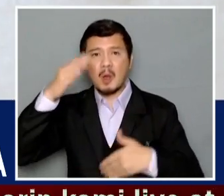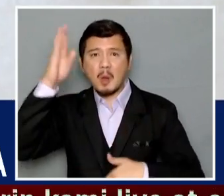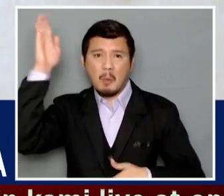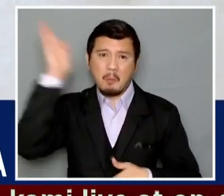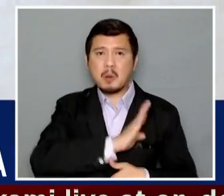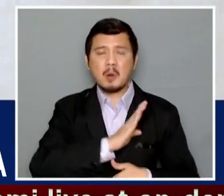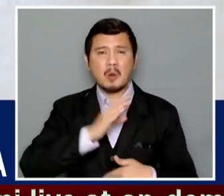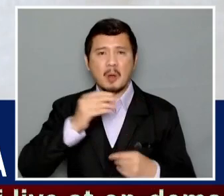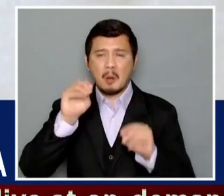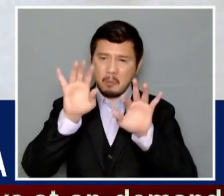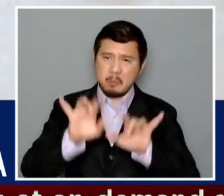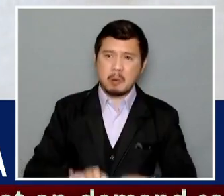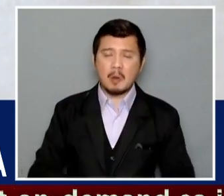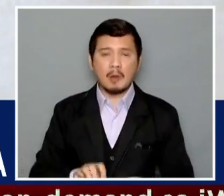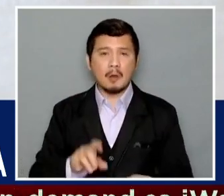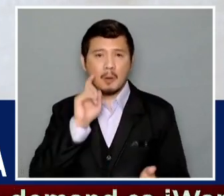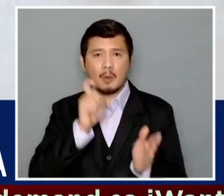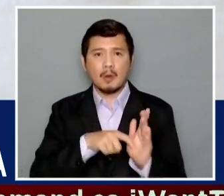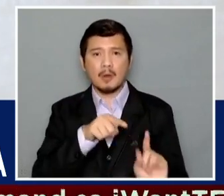And then nakita ko siya bigla na